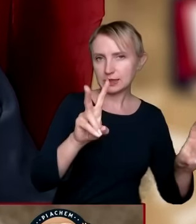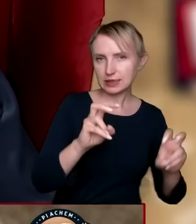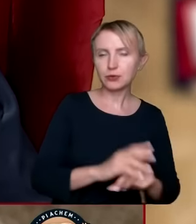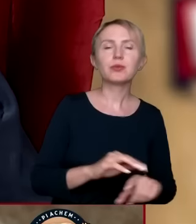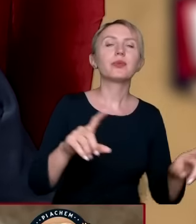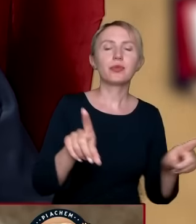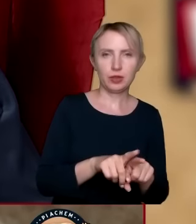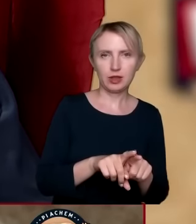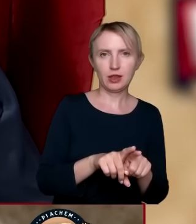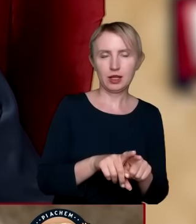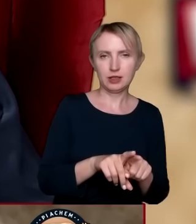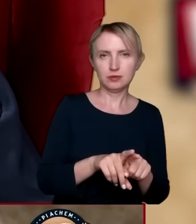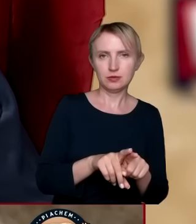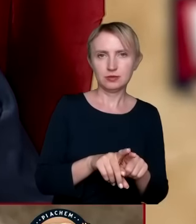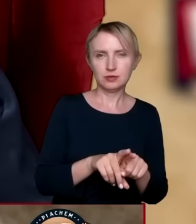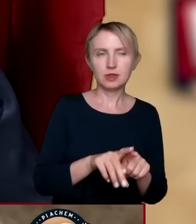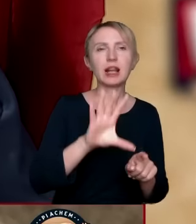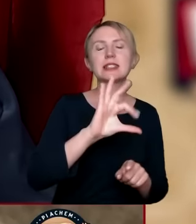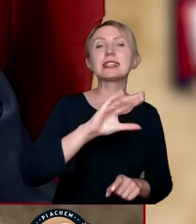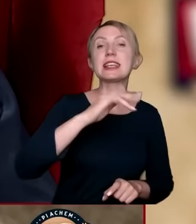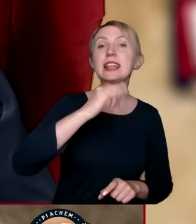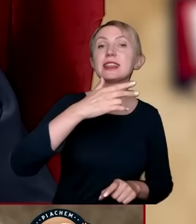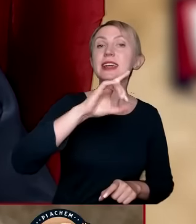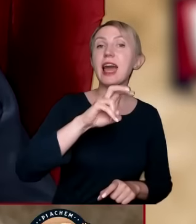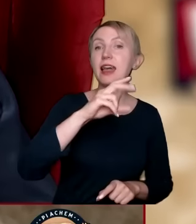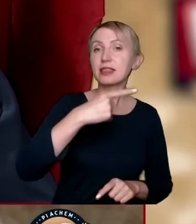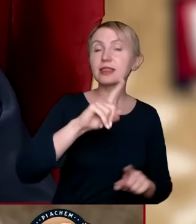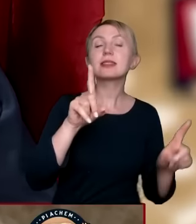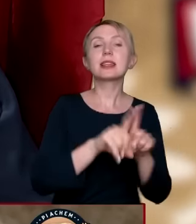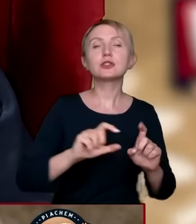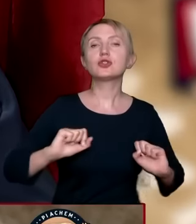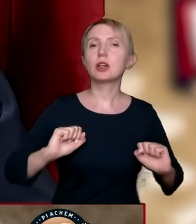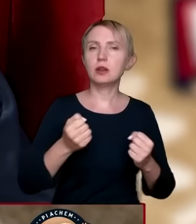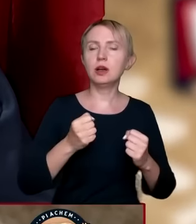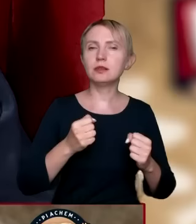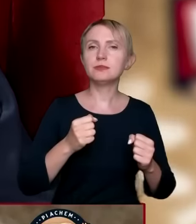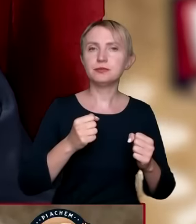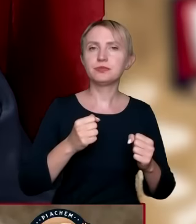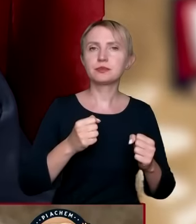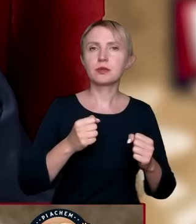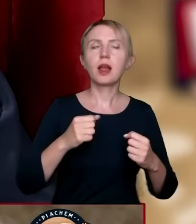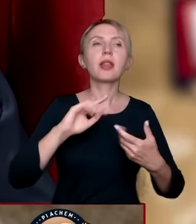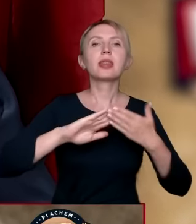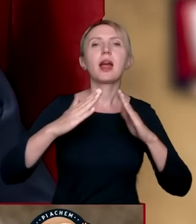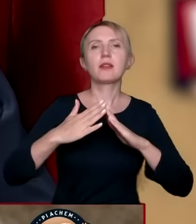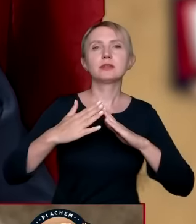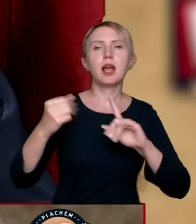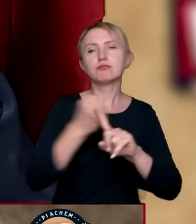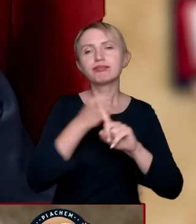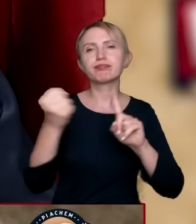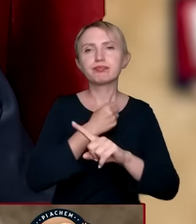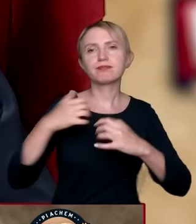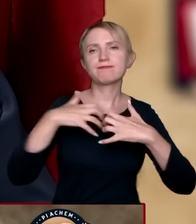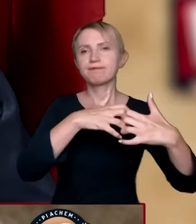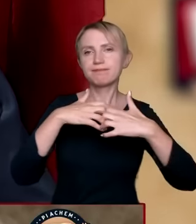również zarówno Skinheadedzi, jak i działacze z tej okolicy tłukli się wzajemnie po mordach. I